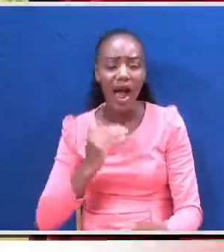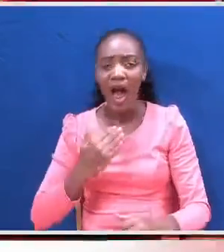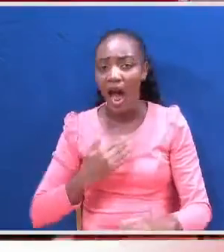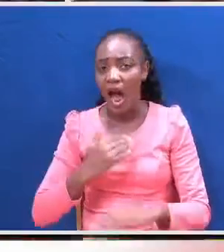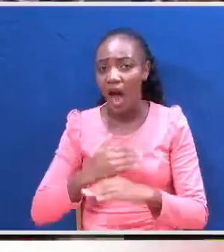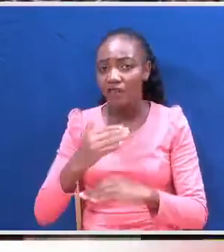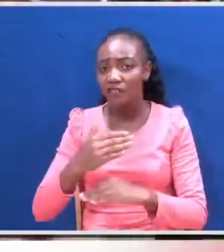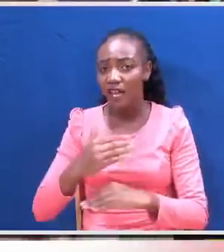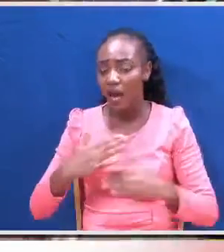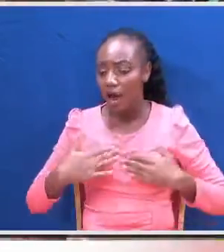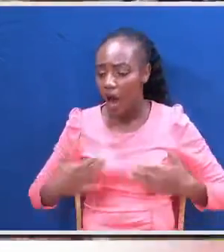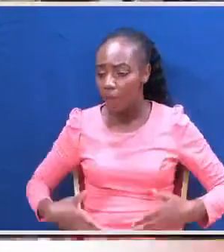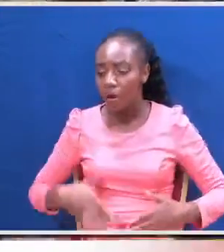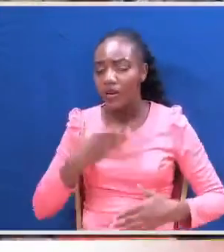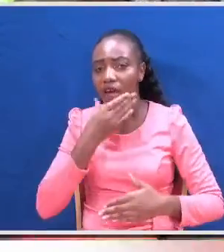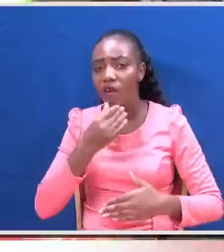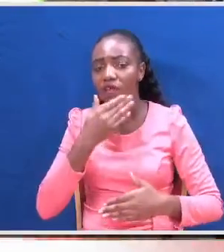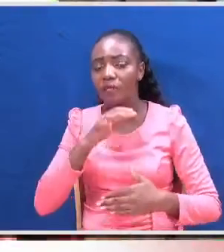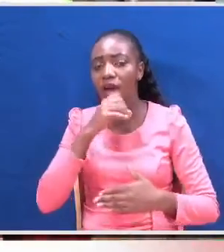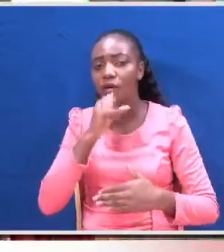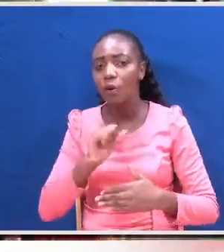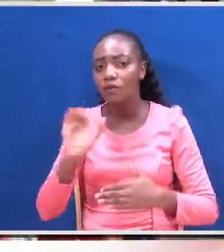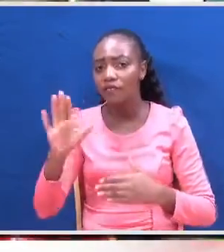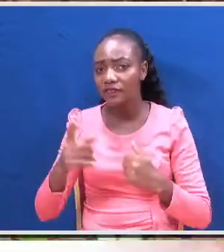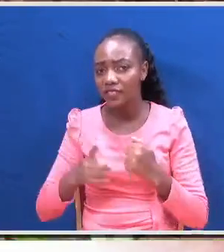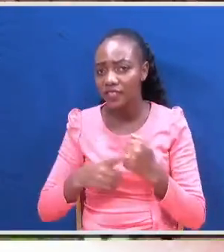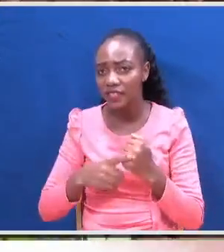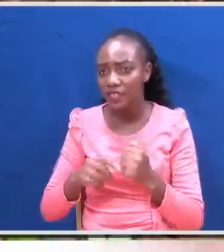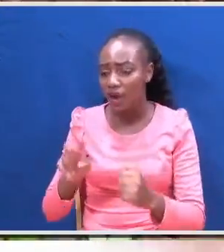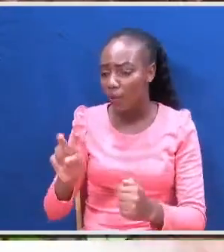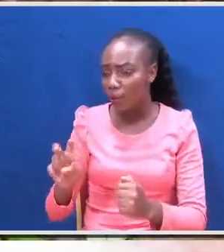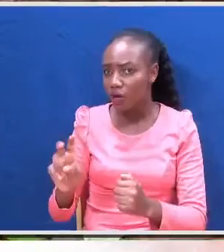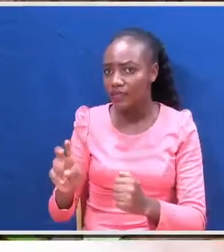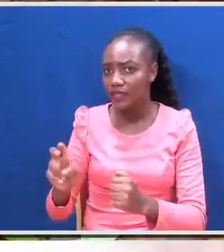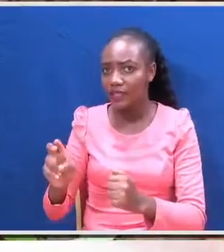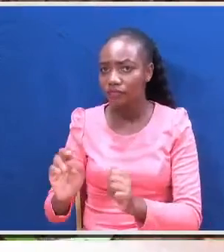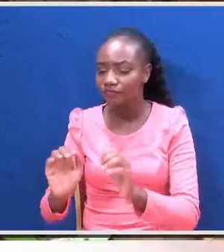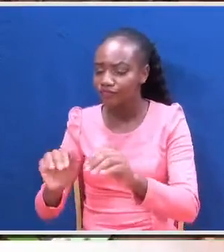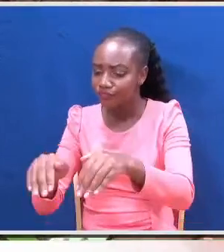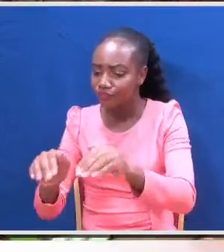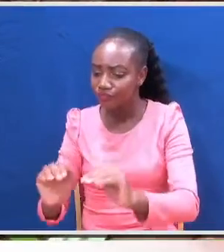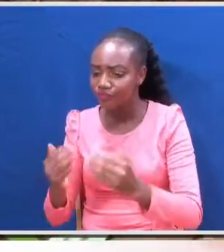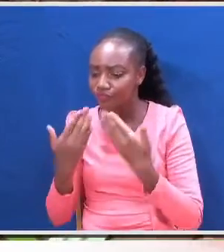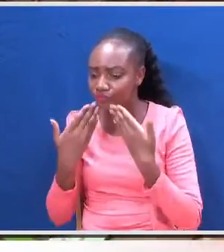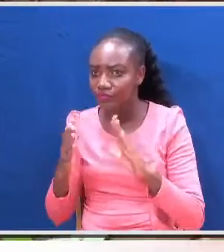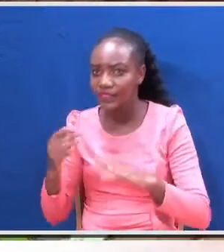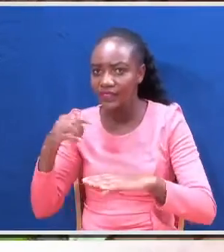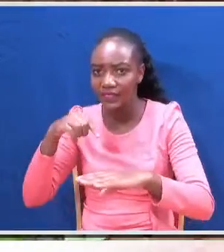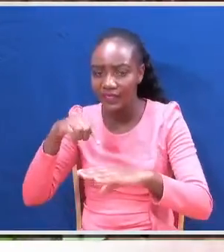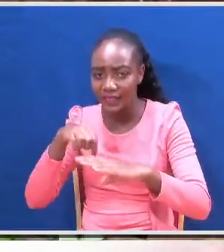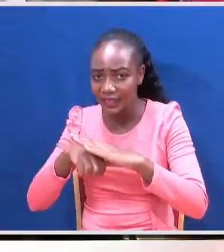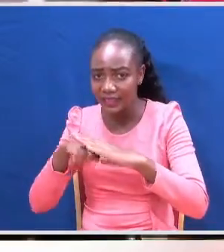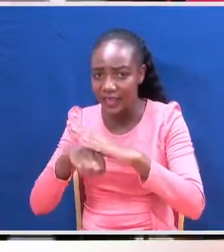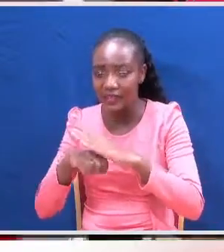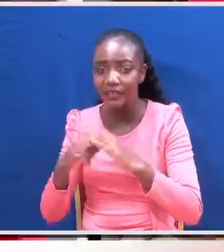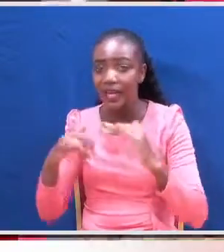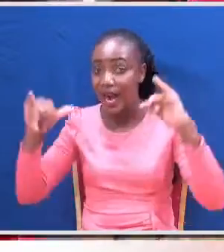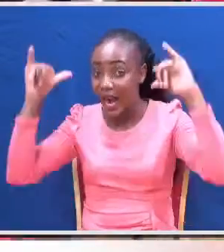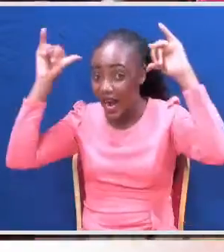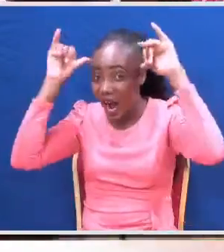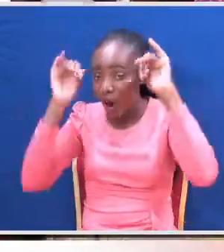wa mwanamume mwenye umri wa miaka 56 kupatikana ukiwa umezikwa kwa kinyesi cha ng'ombe ndani ya boma